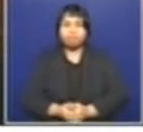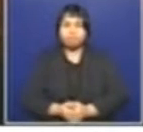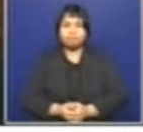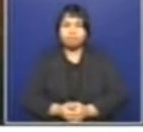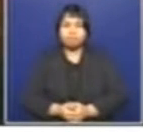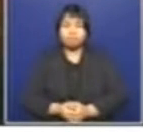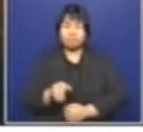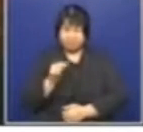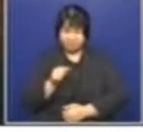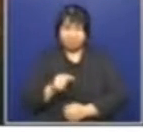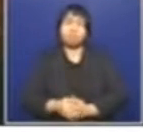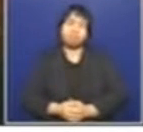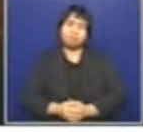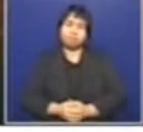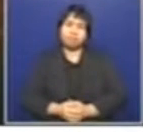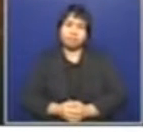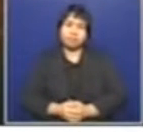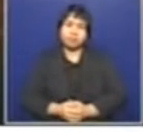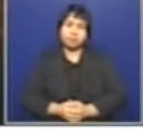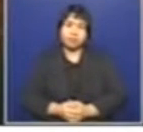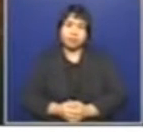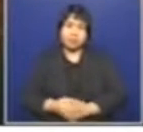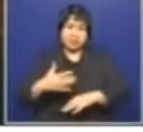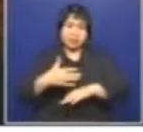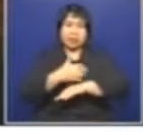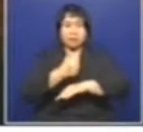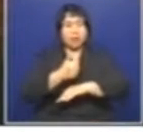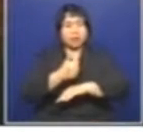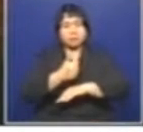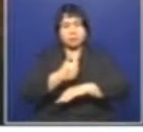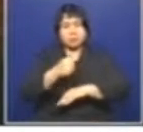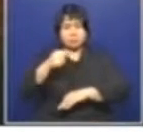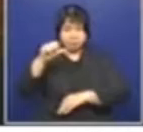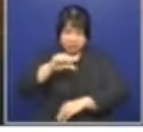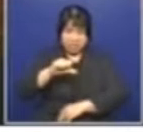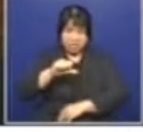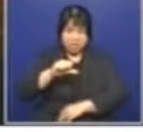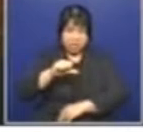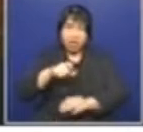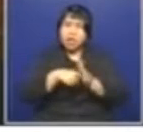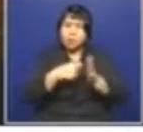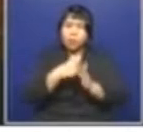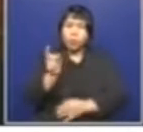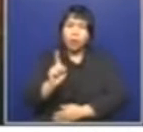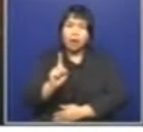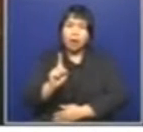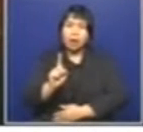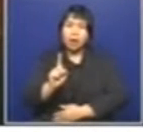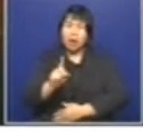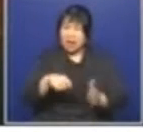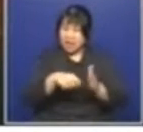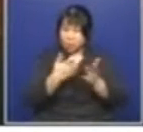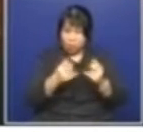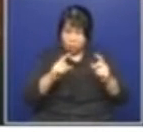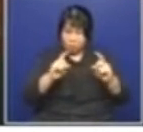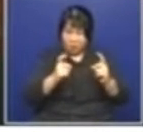ที่สุดพอการเมืองมันแย่นะเหตุมันคืออะไรฮะการเมืองวันนี้ขอวงเล็บนะรัฐบาลนะอย่